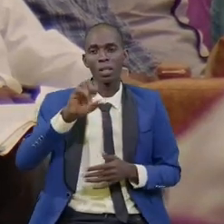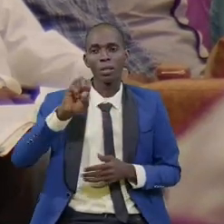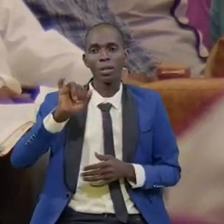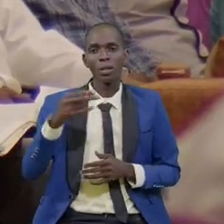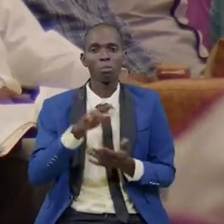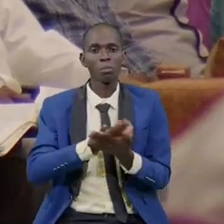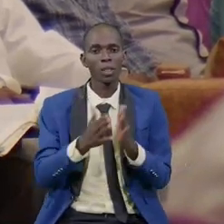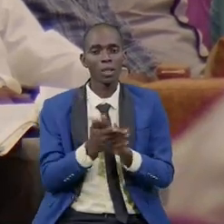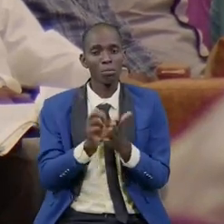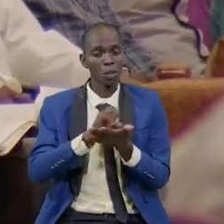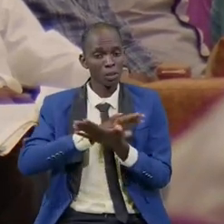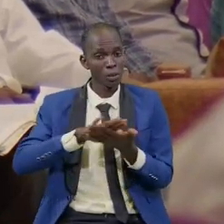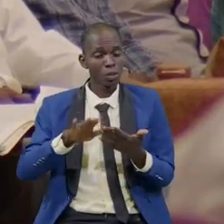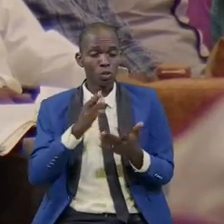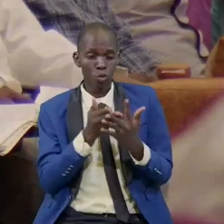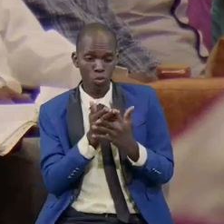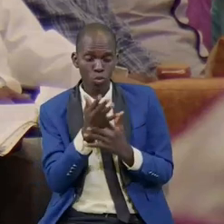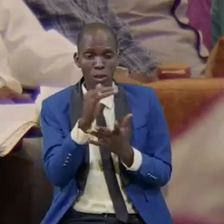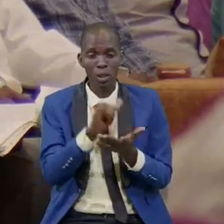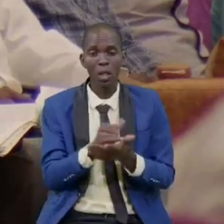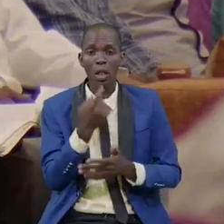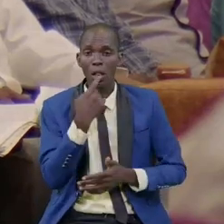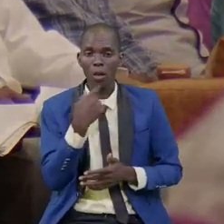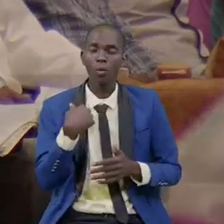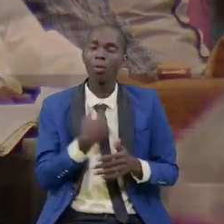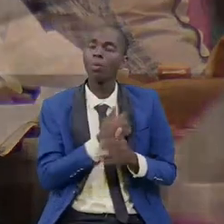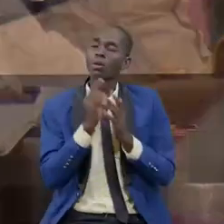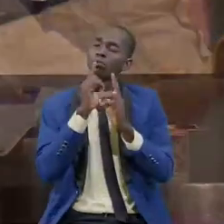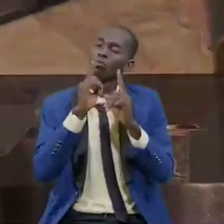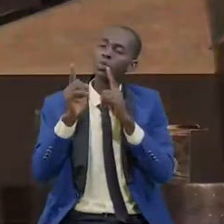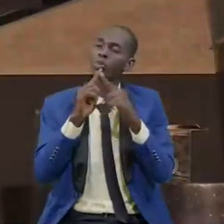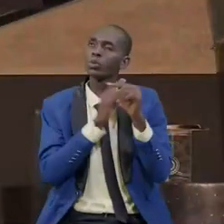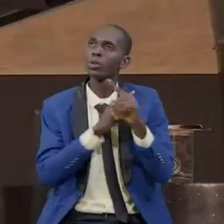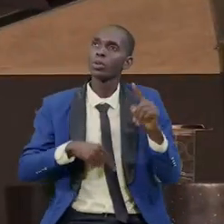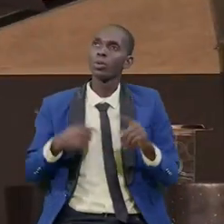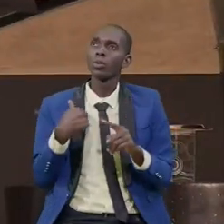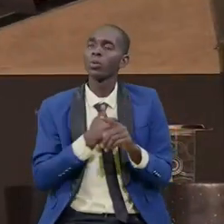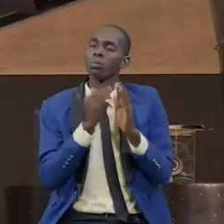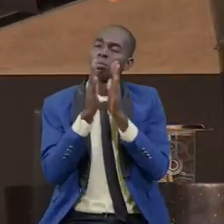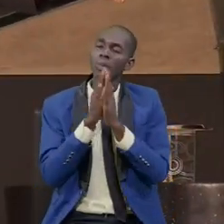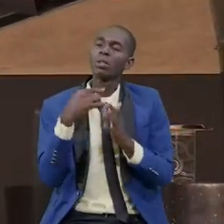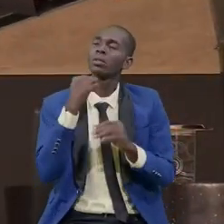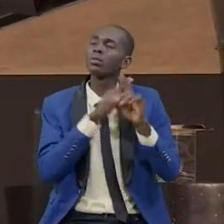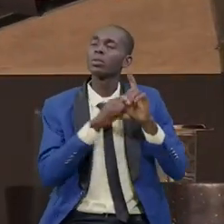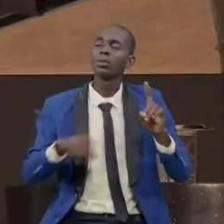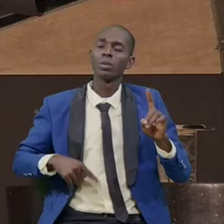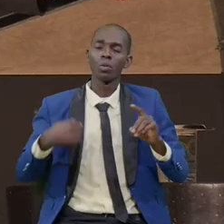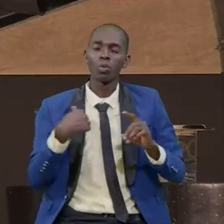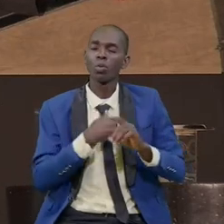sanctifié. Alors, c'est par cette langue que nous invoquons le Seigneur et nous lui disons que nous nous